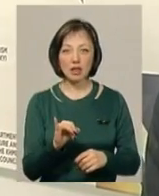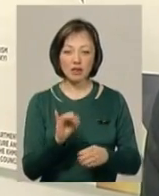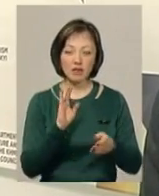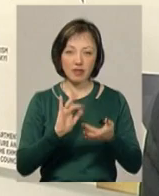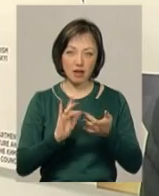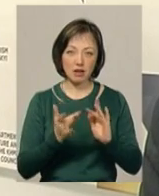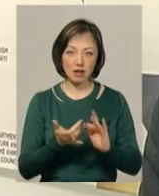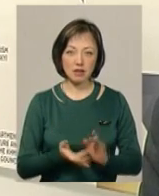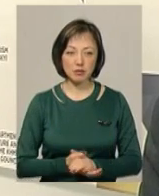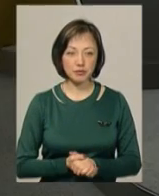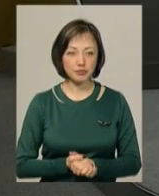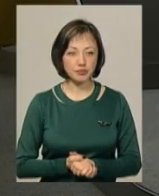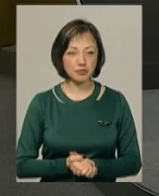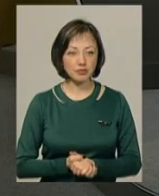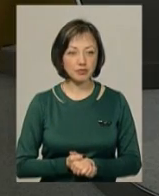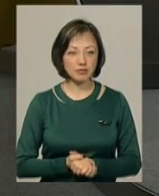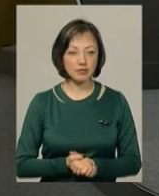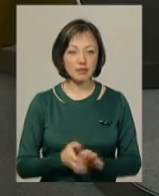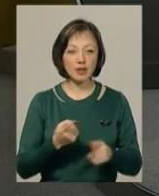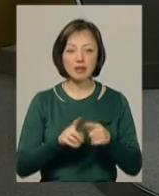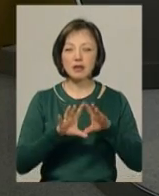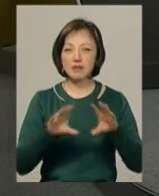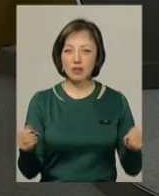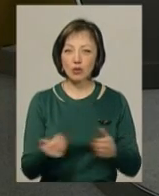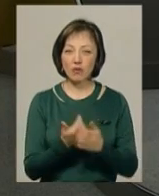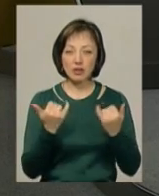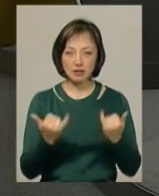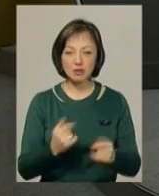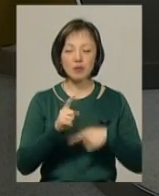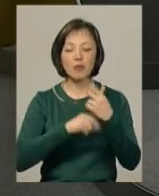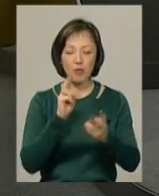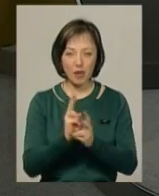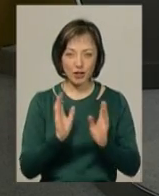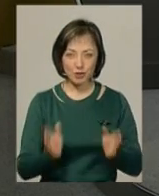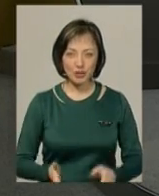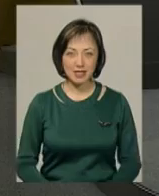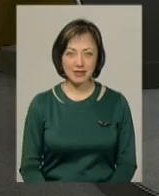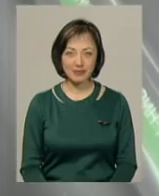у соцмережах. Це всі новини на цю годину. Побачимось!